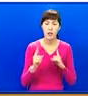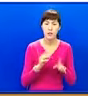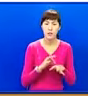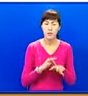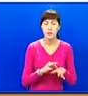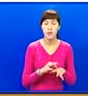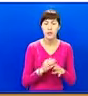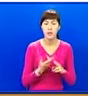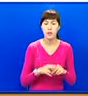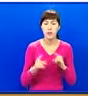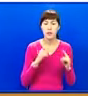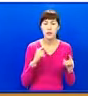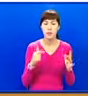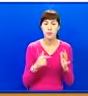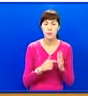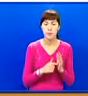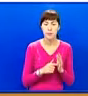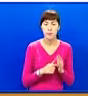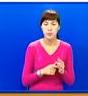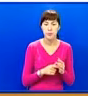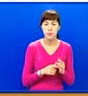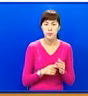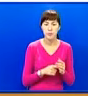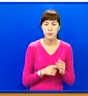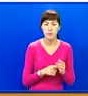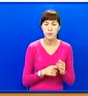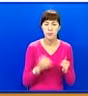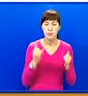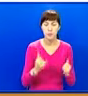жатыр. Бұл конференцияның басты мақсатының өзі, яғни